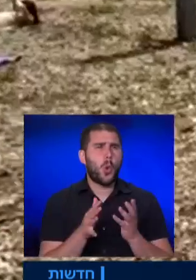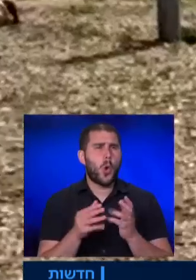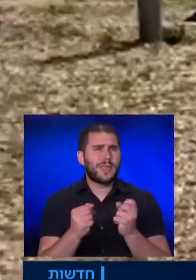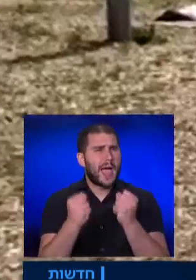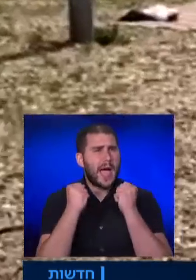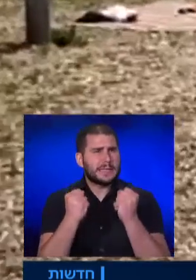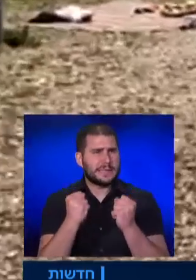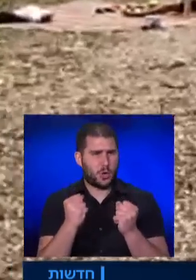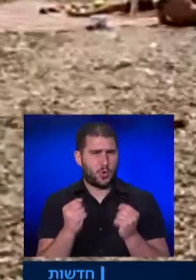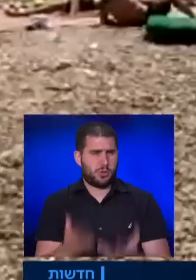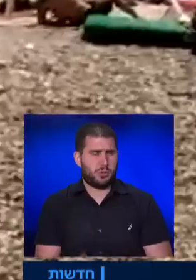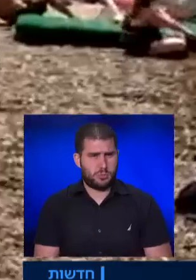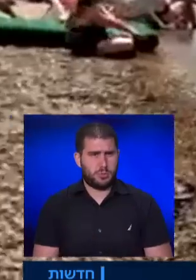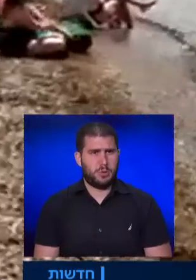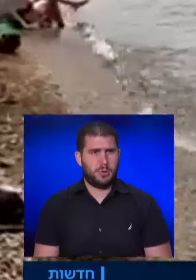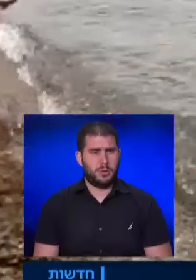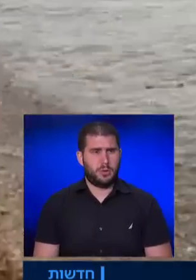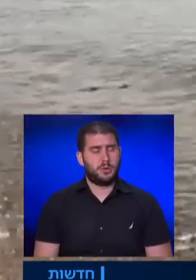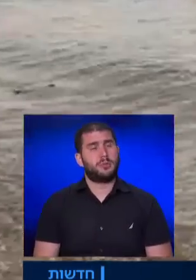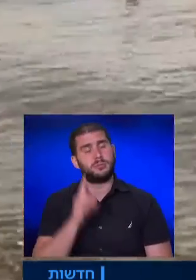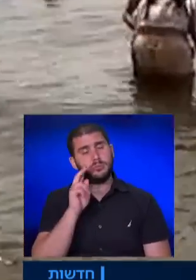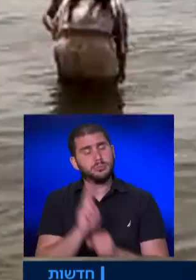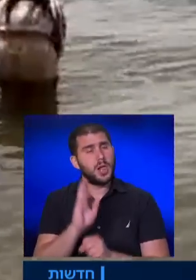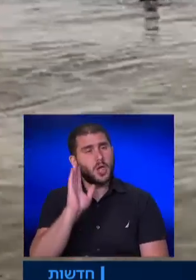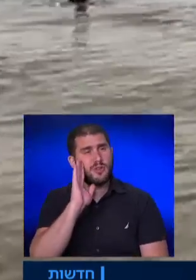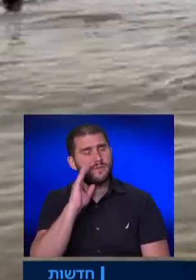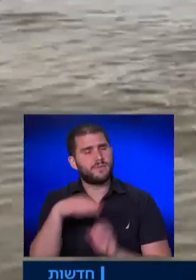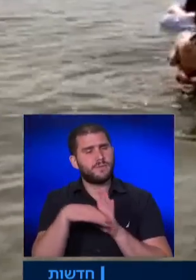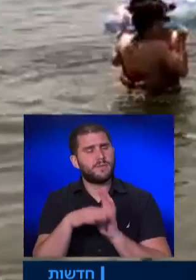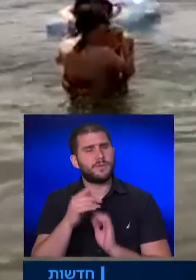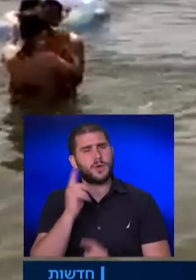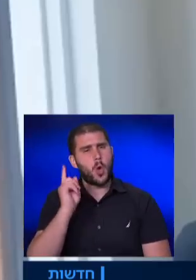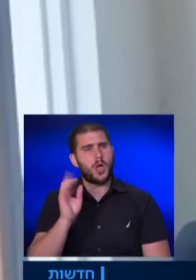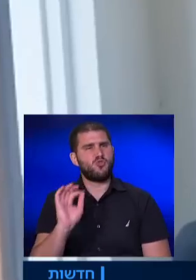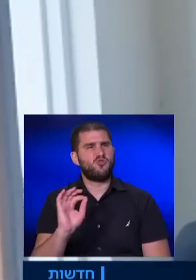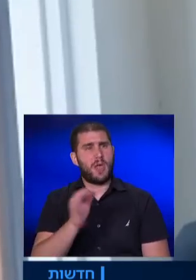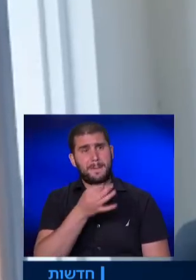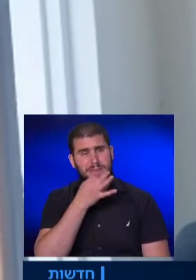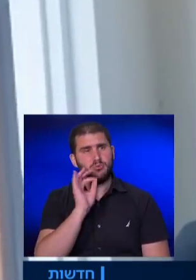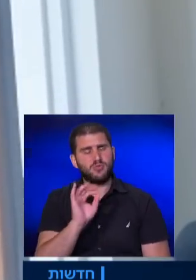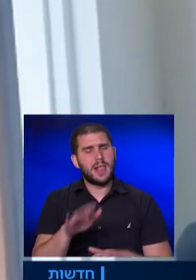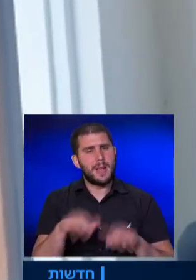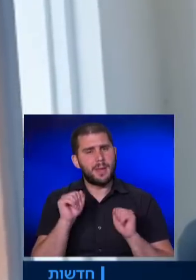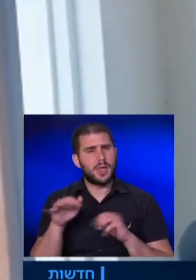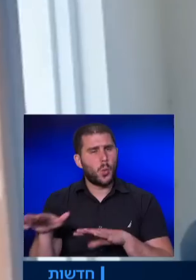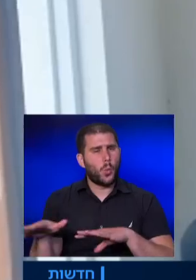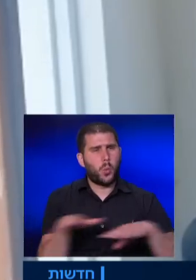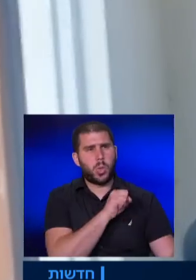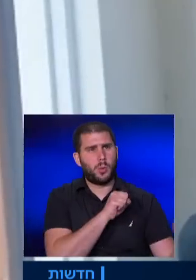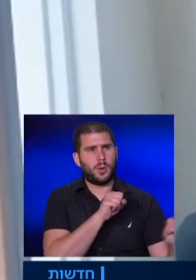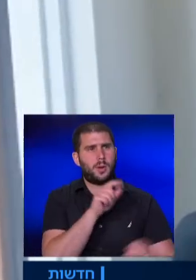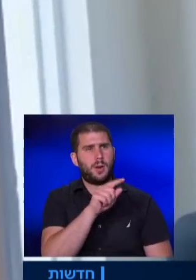רוחות ערות להישמע להוראות המציל כדי להימנע